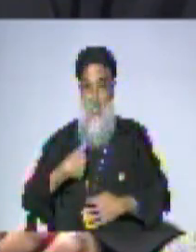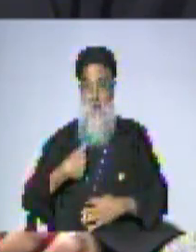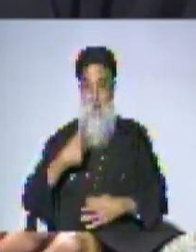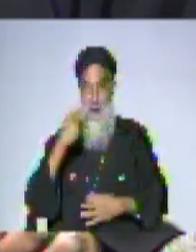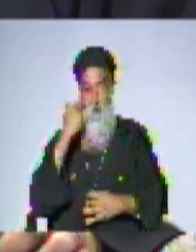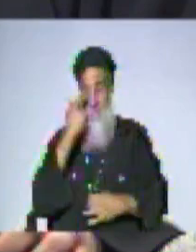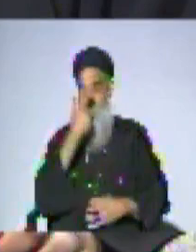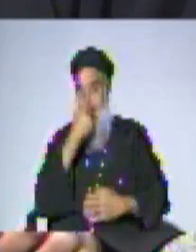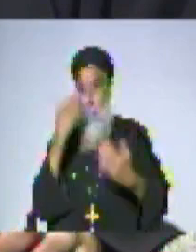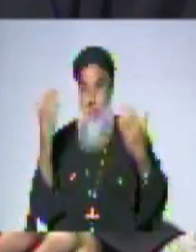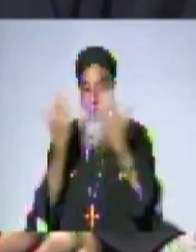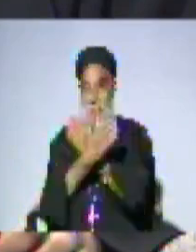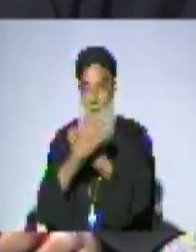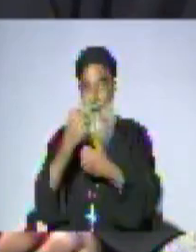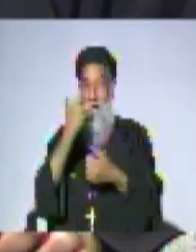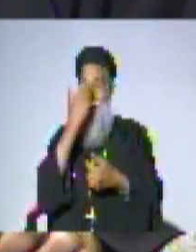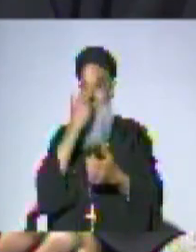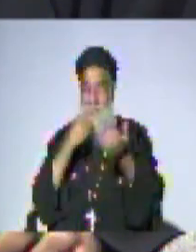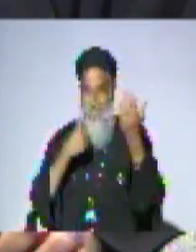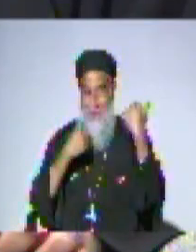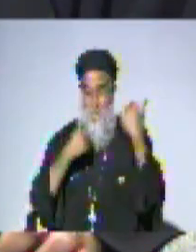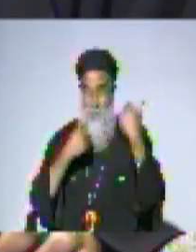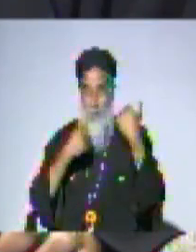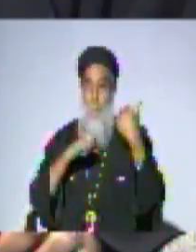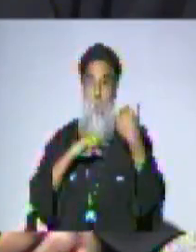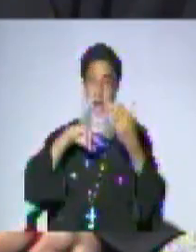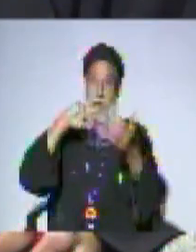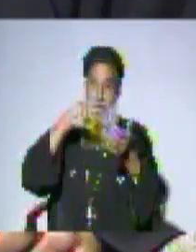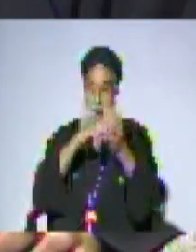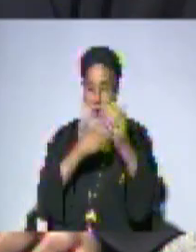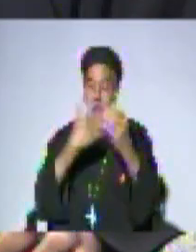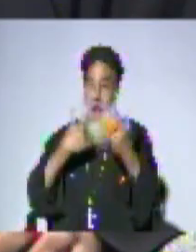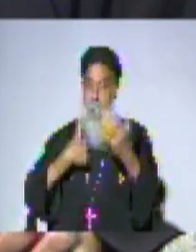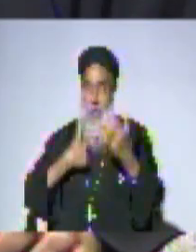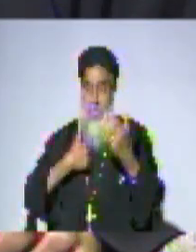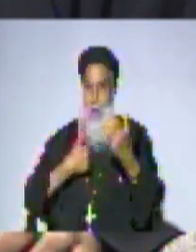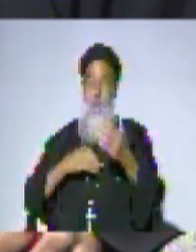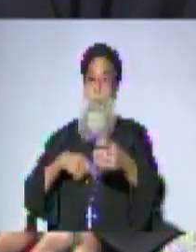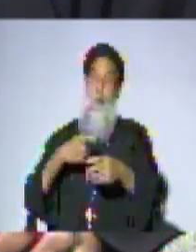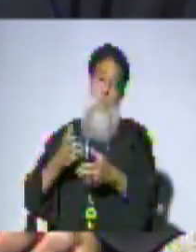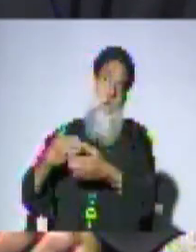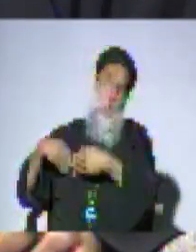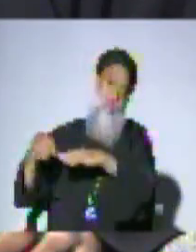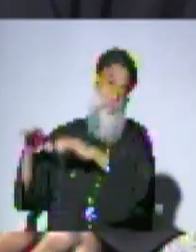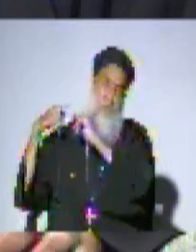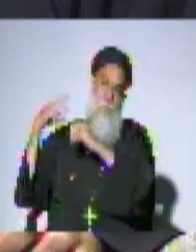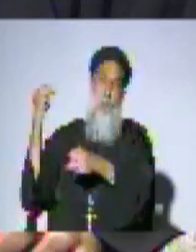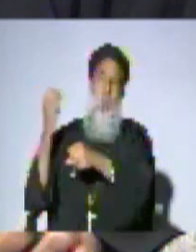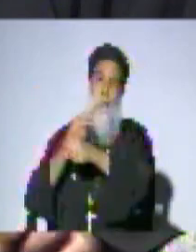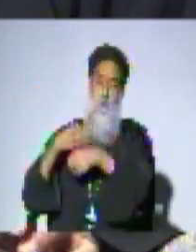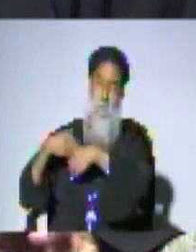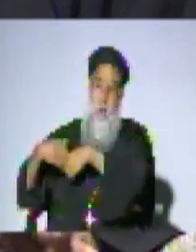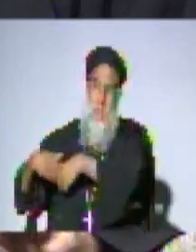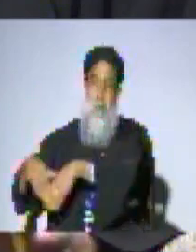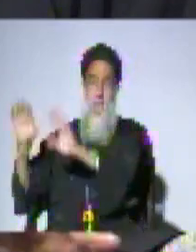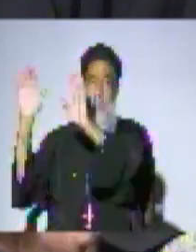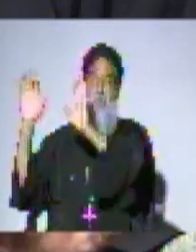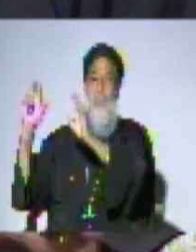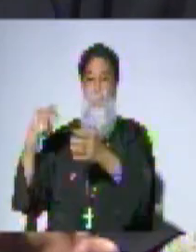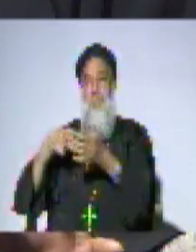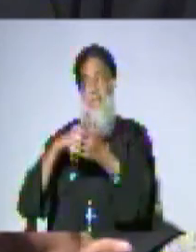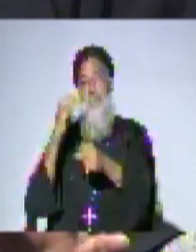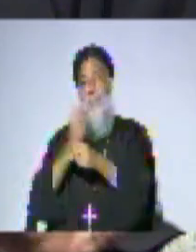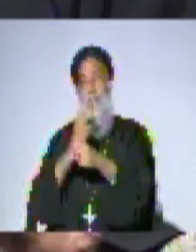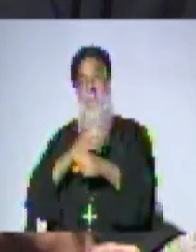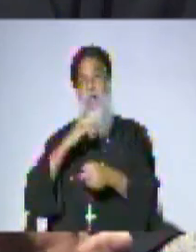من الانسان العتيق واعماله الرديئه وشهواته، واترك عني كل خطيه فعلتها. يعني بقى